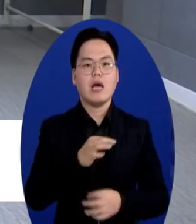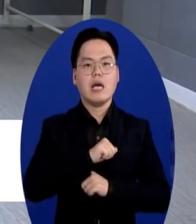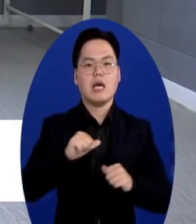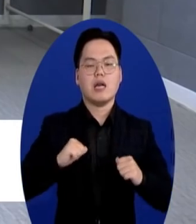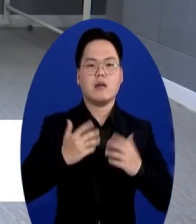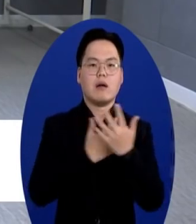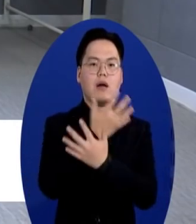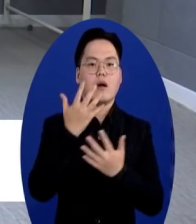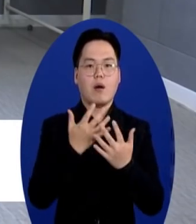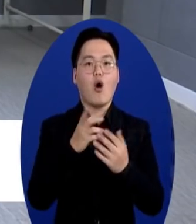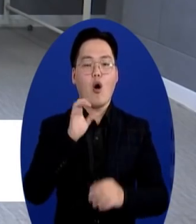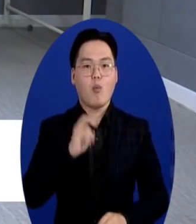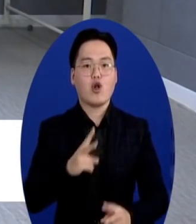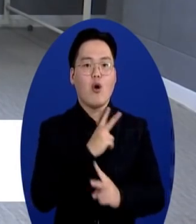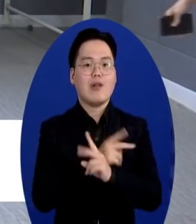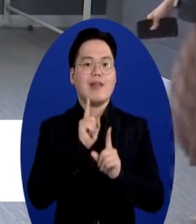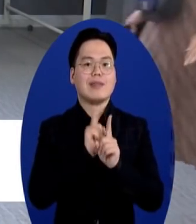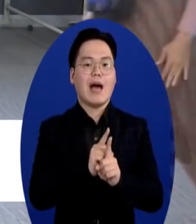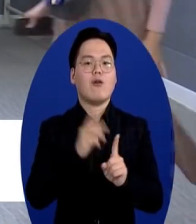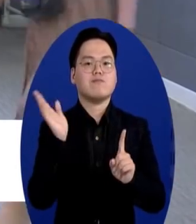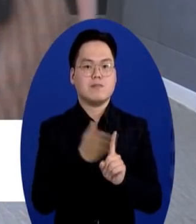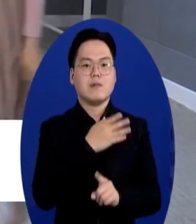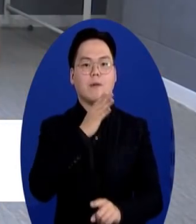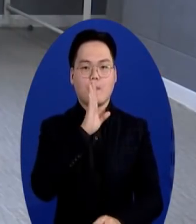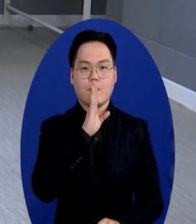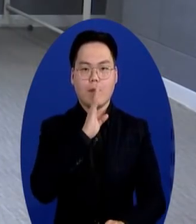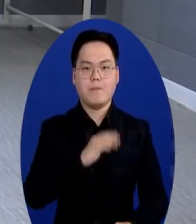этгээдэд хуулийн дагуу хариуцлага тооцоолно гэдгийг энэ үеэр мэдгдлээ.